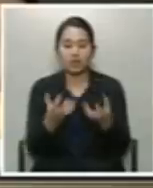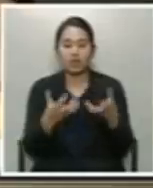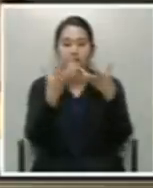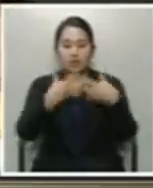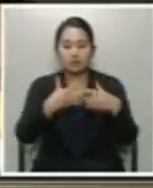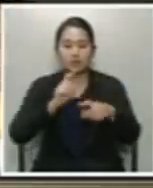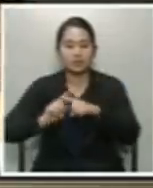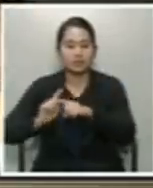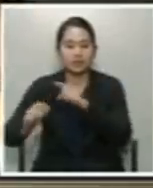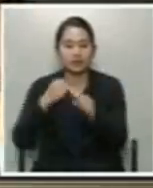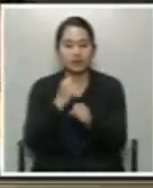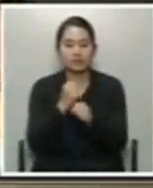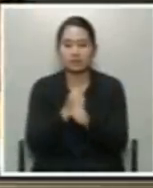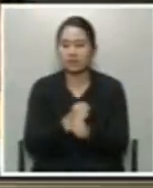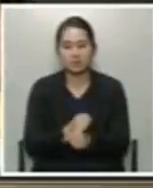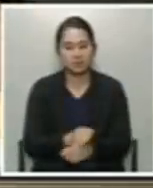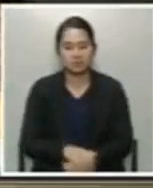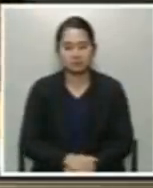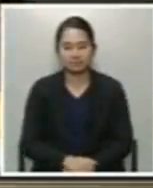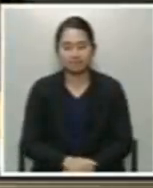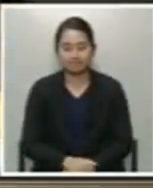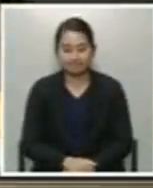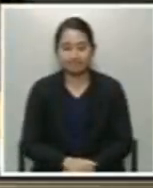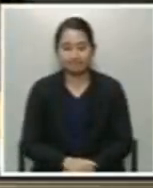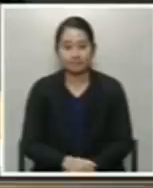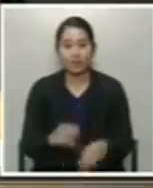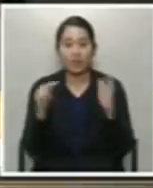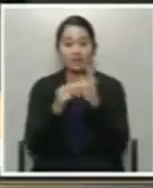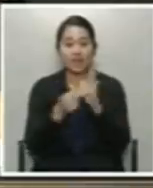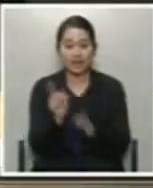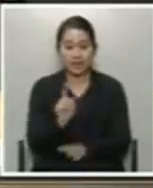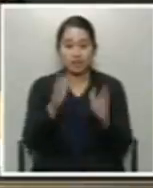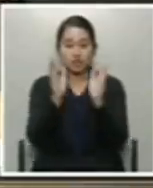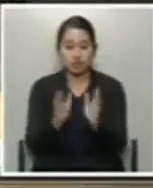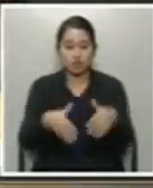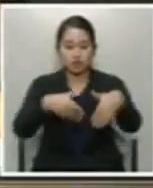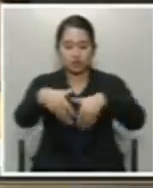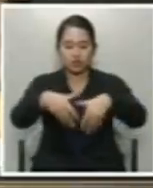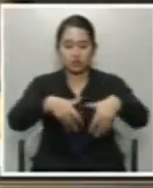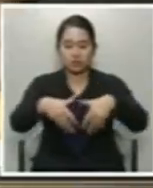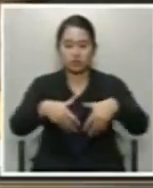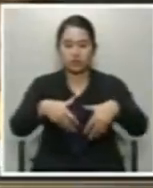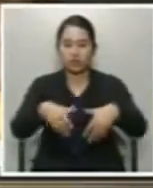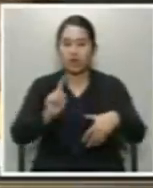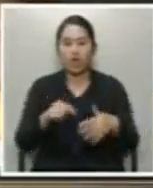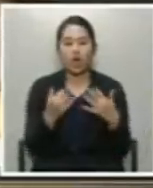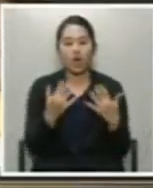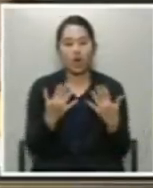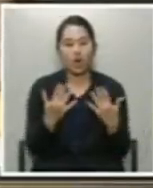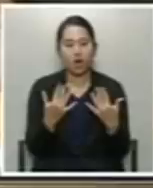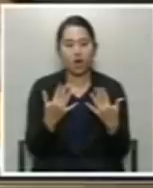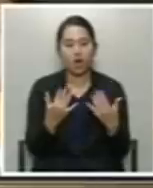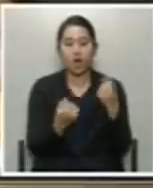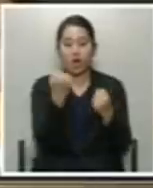นี้ไม่มีอะไรเลยจริงๆหรอฮะดังนั้นนั่นหมายความว่าประชาชน คงต้องรอเอาติสให